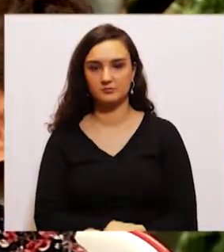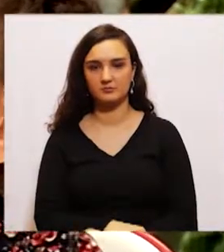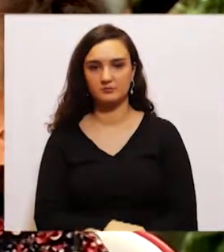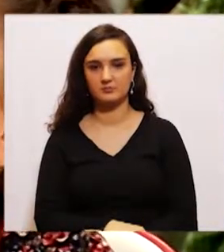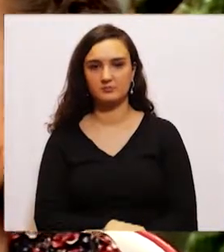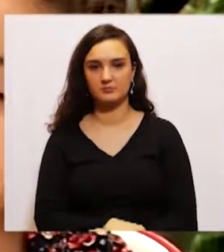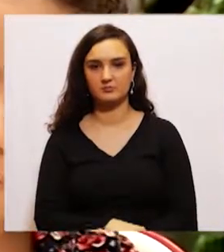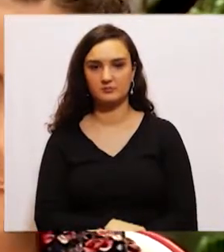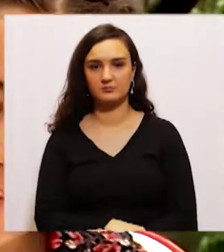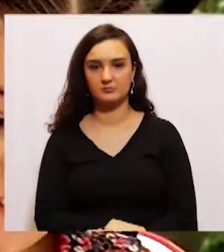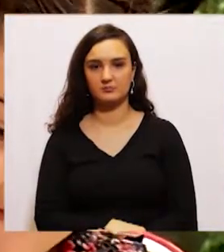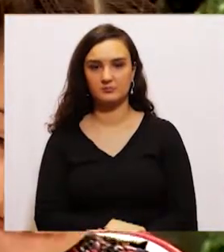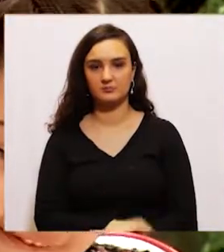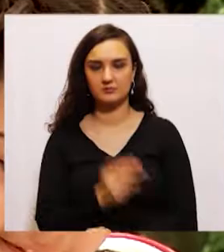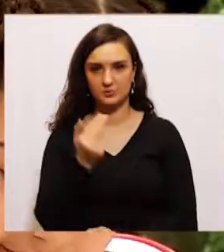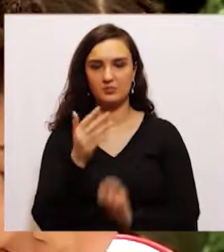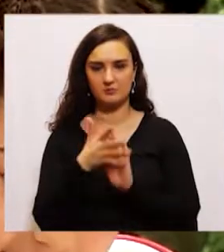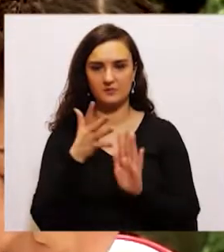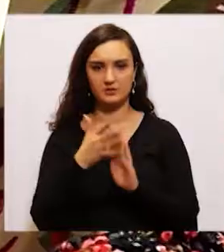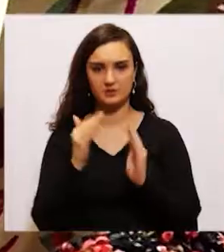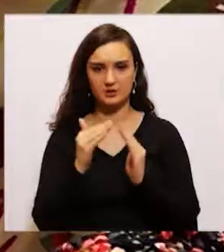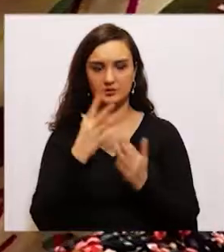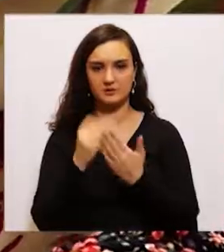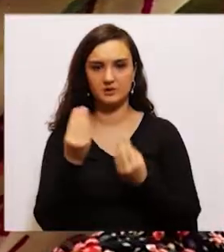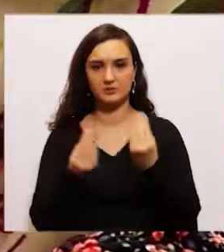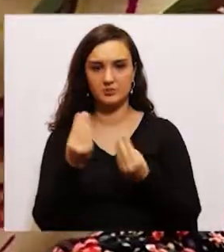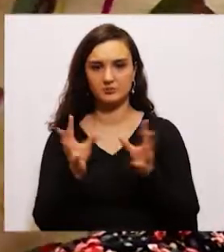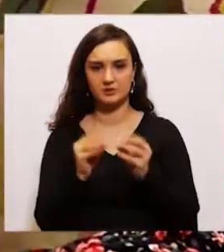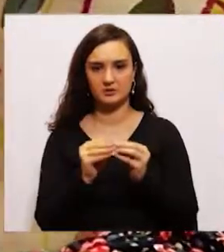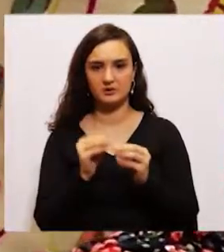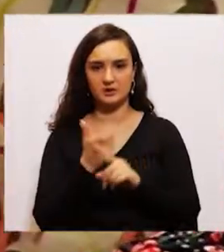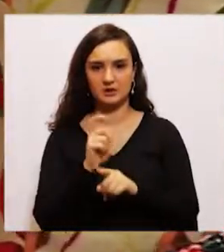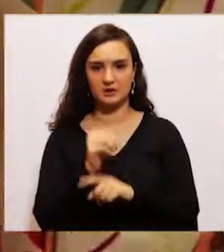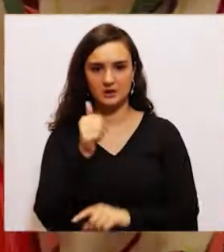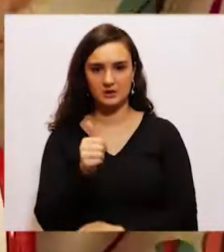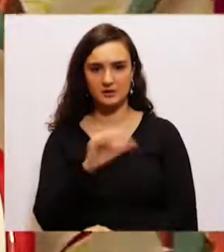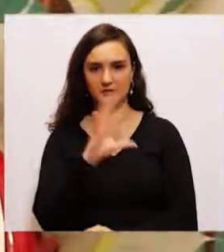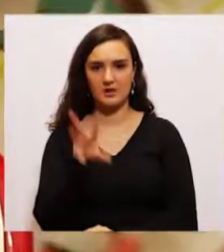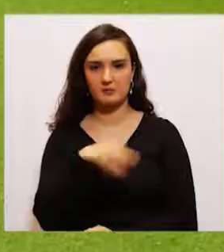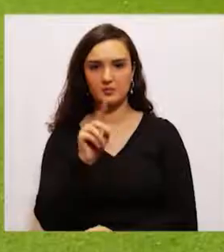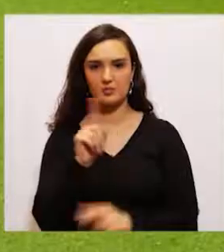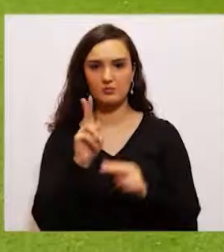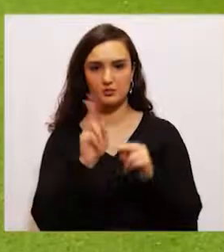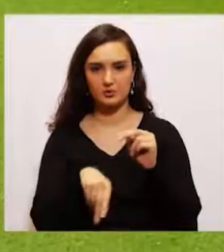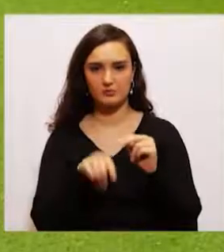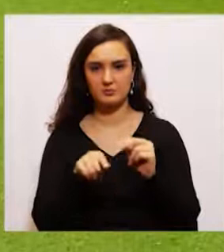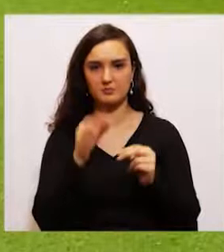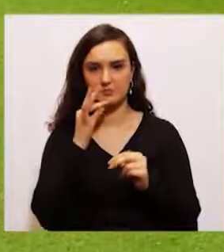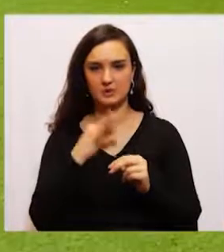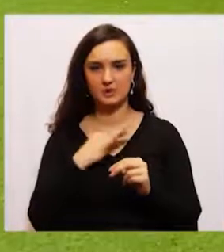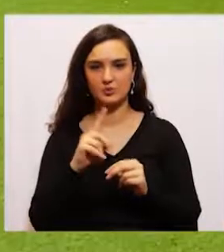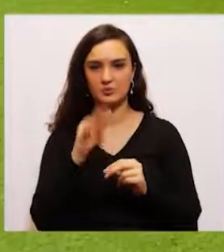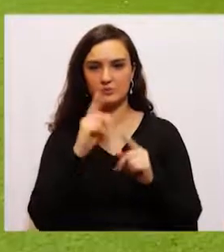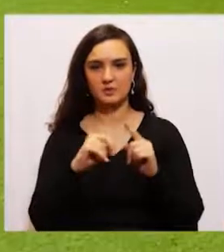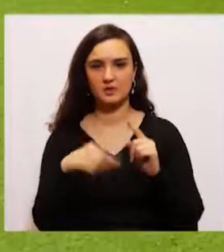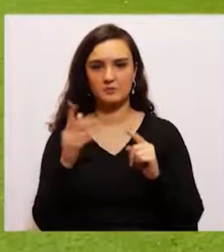ხო ხო ხო რა თქმა უნდა მივხვდი რომ სახლშია და თავის ათამაშოებთან ერთად ძალიან კარგი ყველაფერს რომ მორჩებით მითხარით რომ